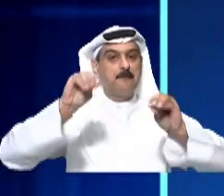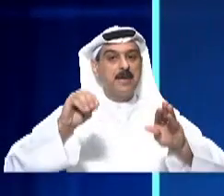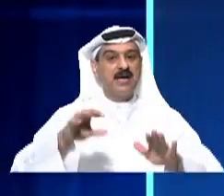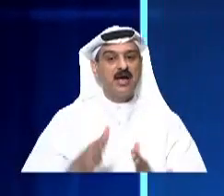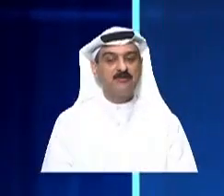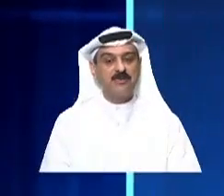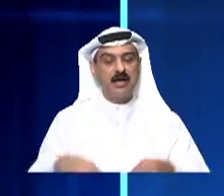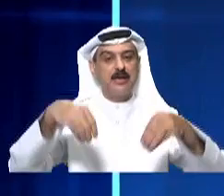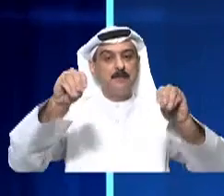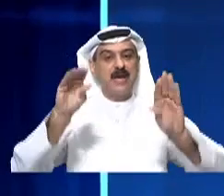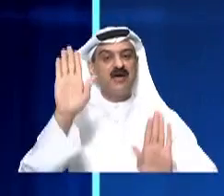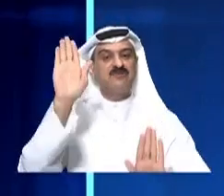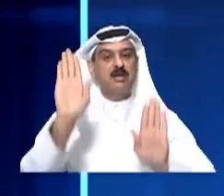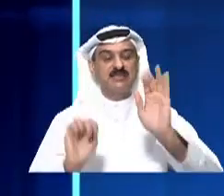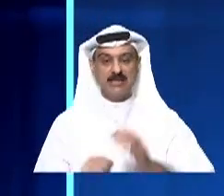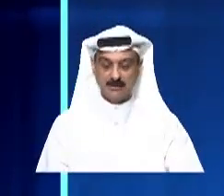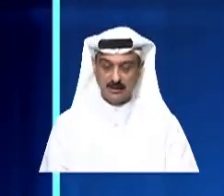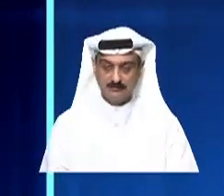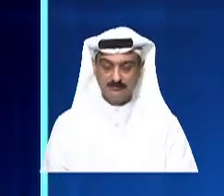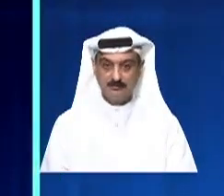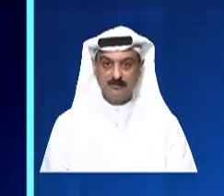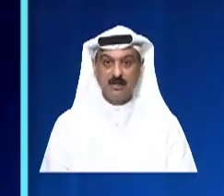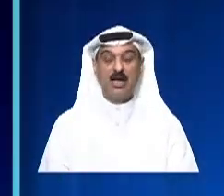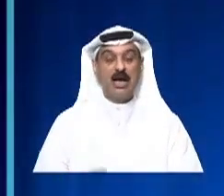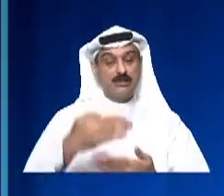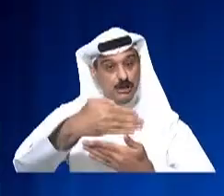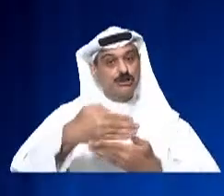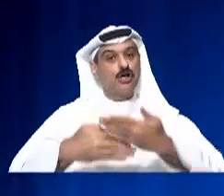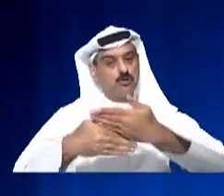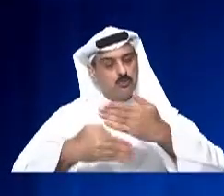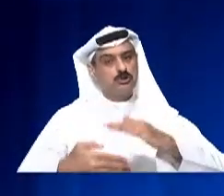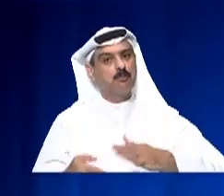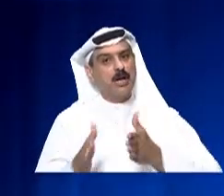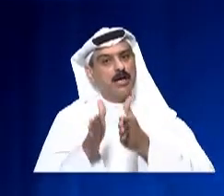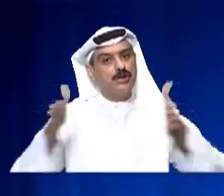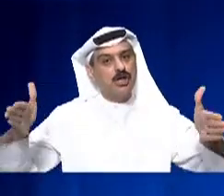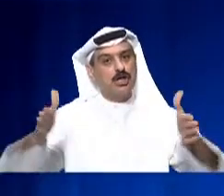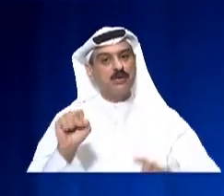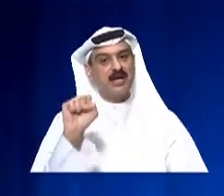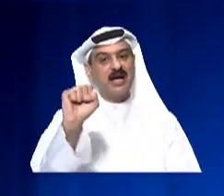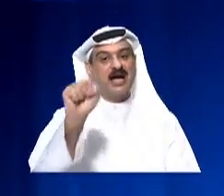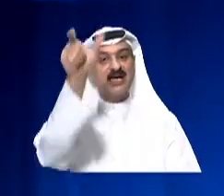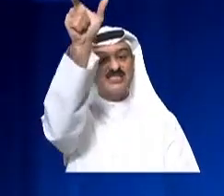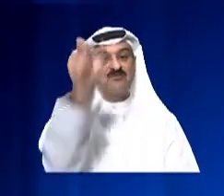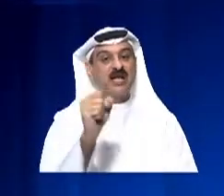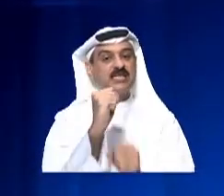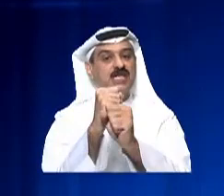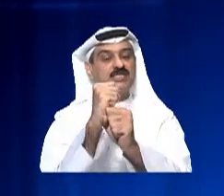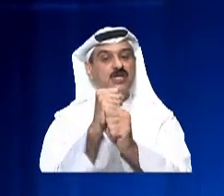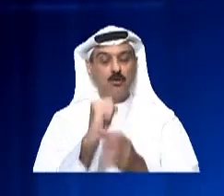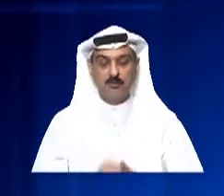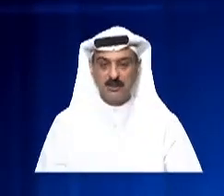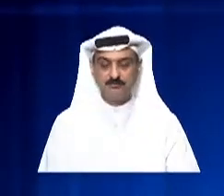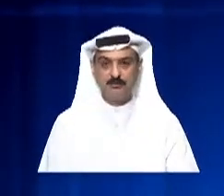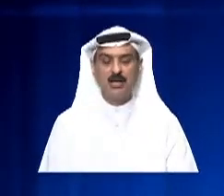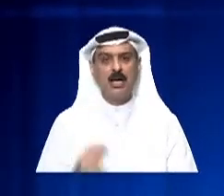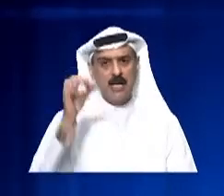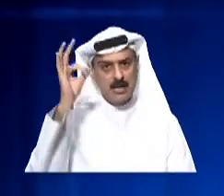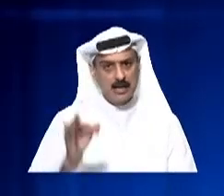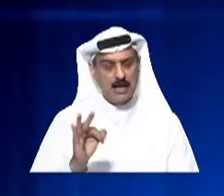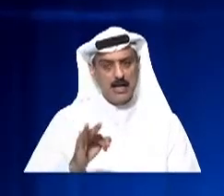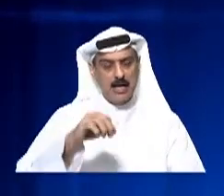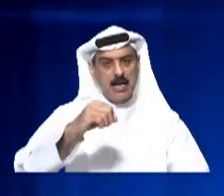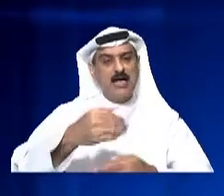العلني للقطاع الخاص لإقامة مجمعات سكنية خاصة بالعمالة الوافدة شريطة بنائها خلال فترة